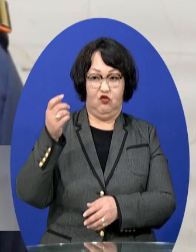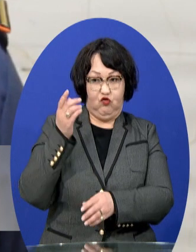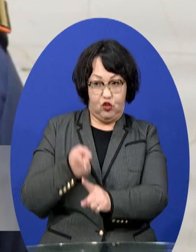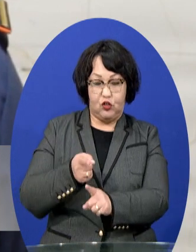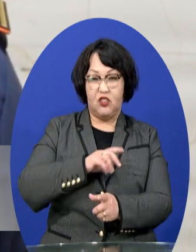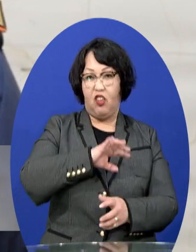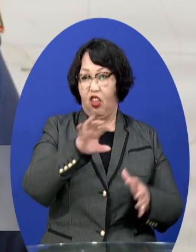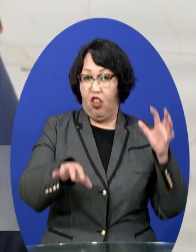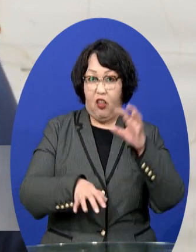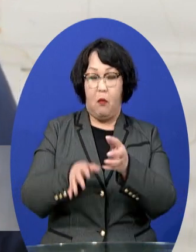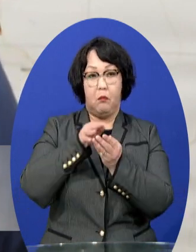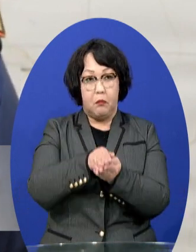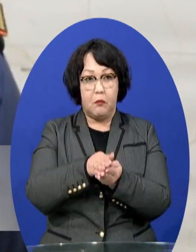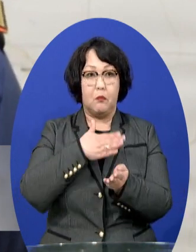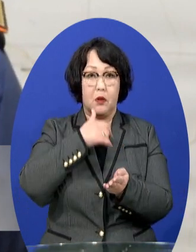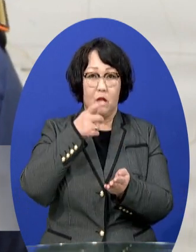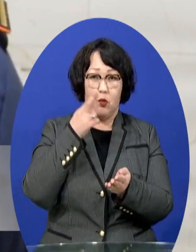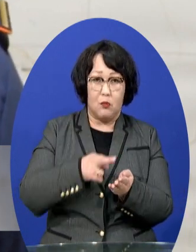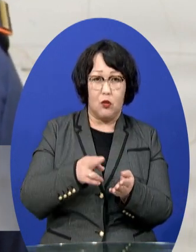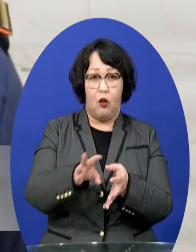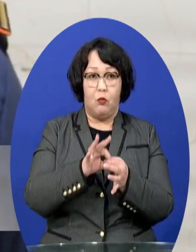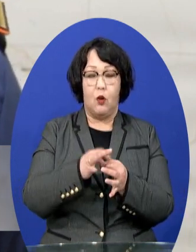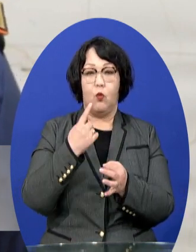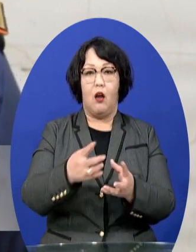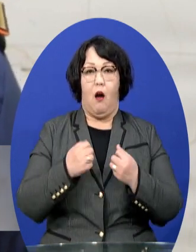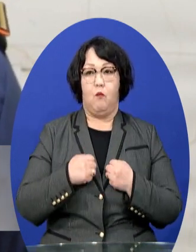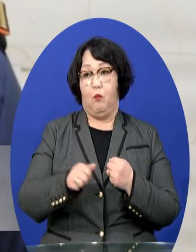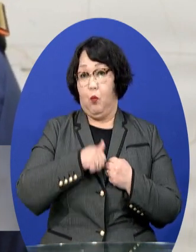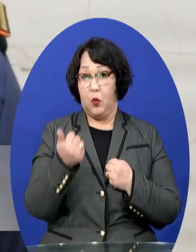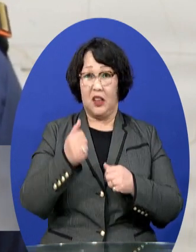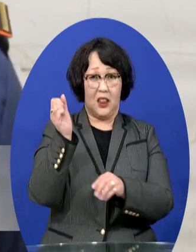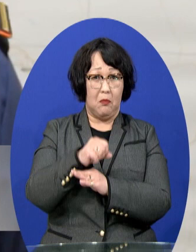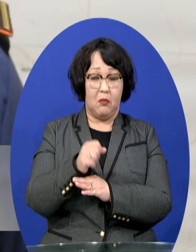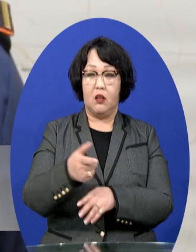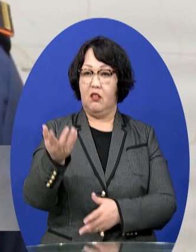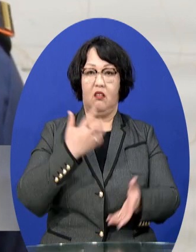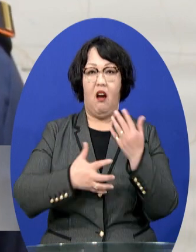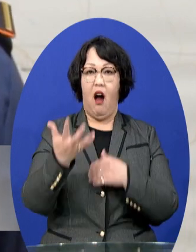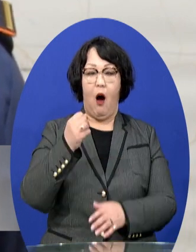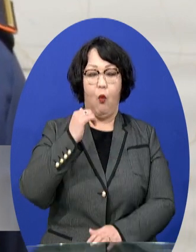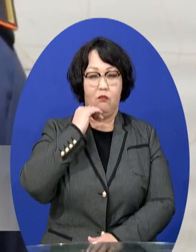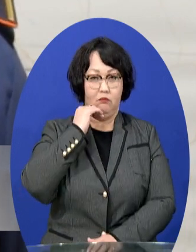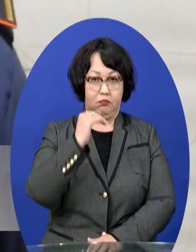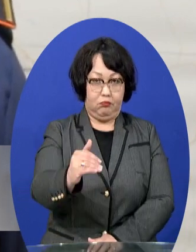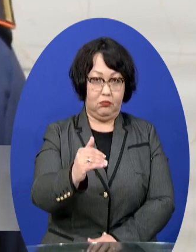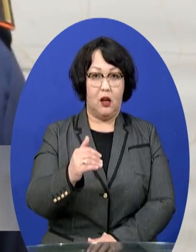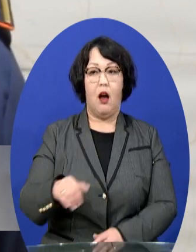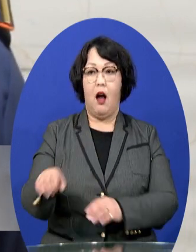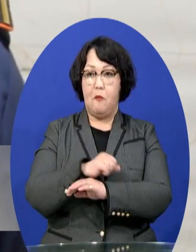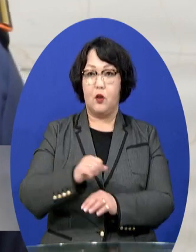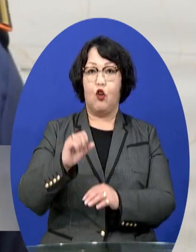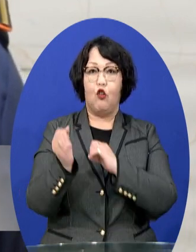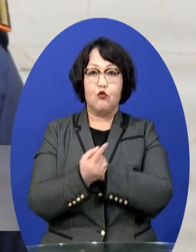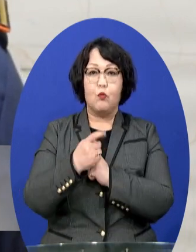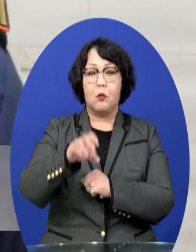ном эрүүл мэндийн шалтгаантай гэсэн иргэдийг бол авахар шийдвэрлсэн. Бусад тохиолдолд бол одоо аймгийн онцгой комиссоос тийм ээ зөвшөөрлийн бичгийг